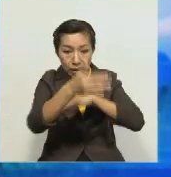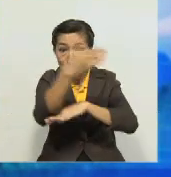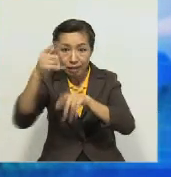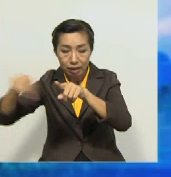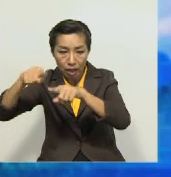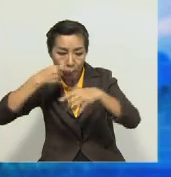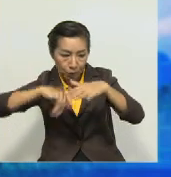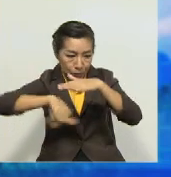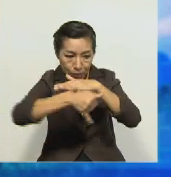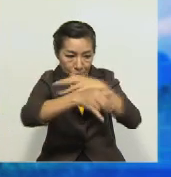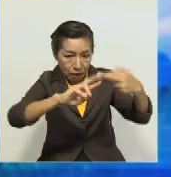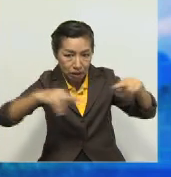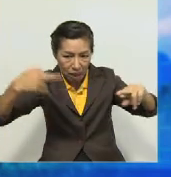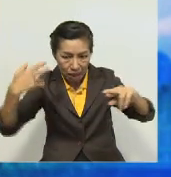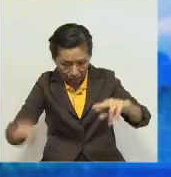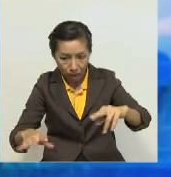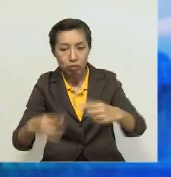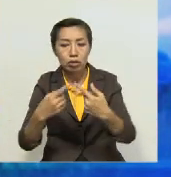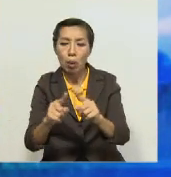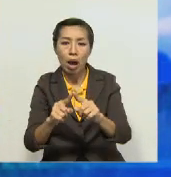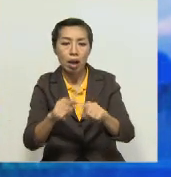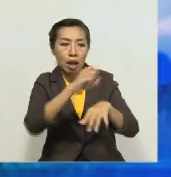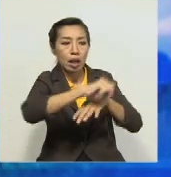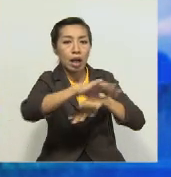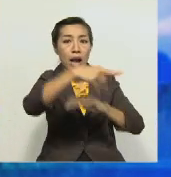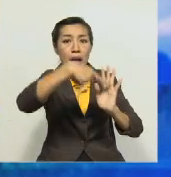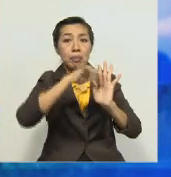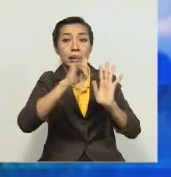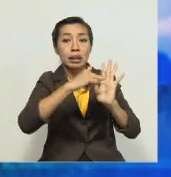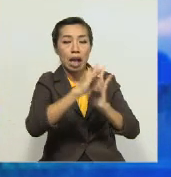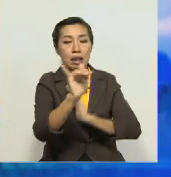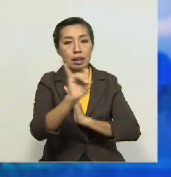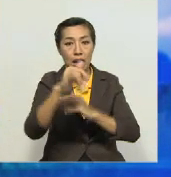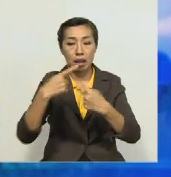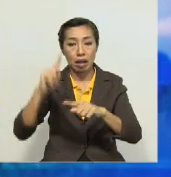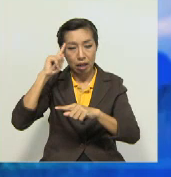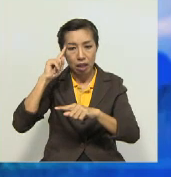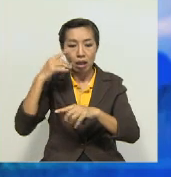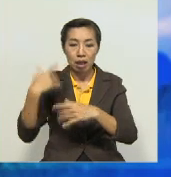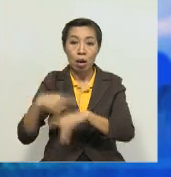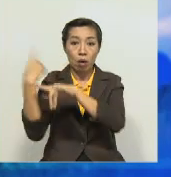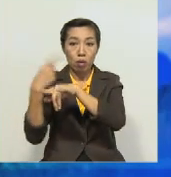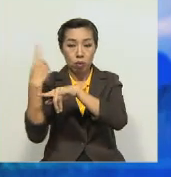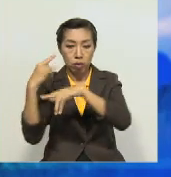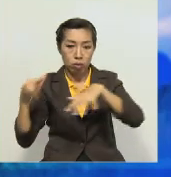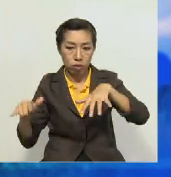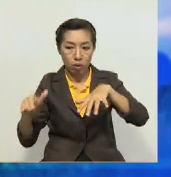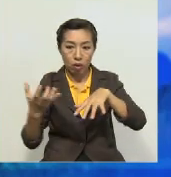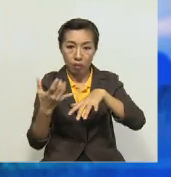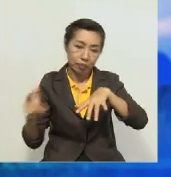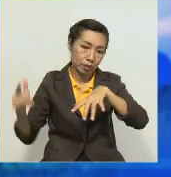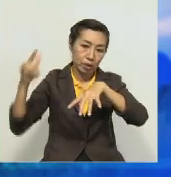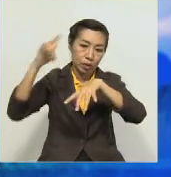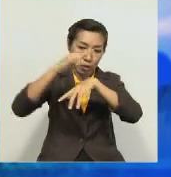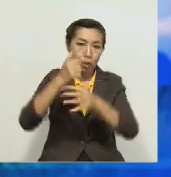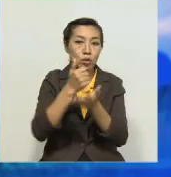นยันยัไม่ถึงหาดพัทยา11 นาิกา 25 นาทีเฮลิคอปเตอร์เริ่ปฏิบัิการสนับสนุนชุดสำรวจเพ